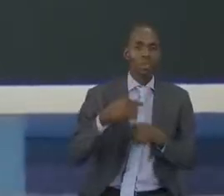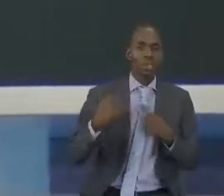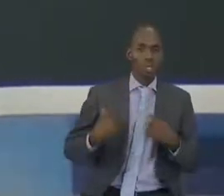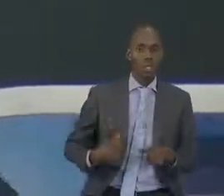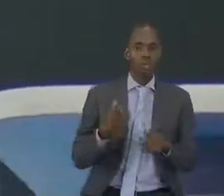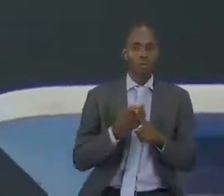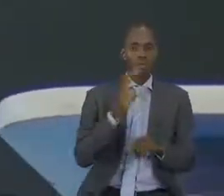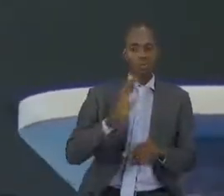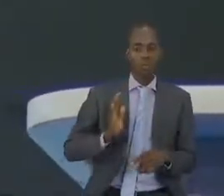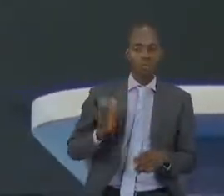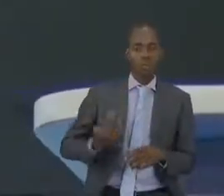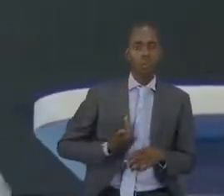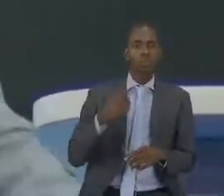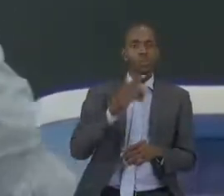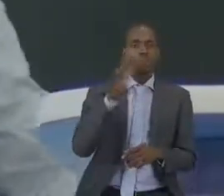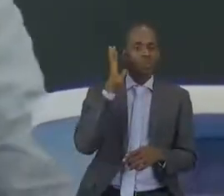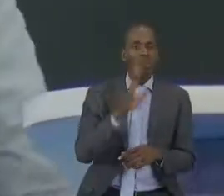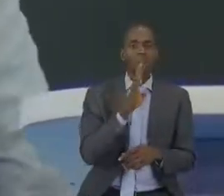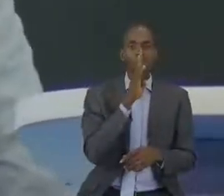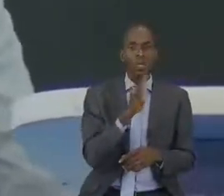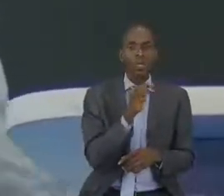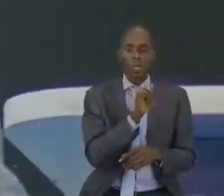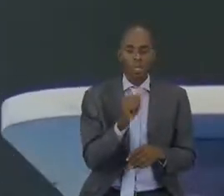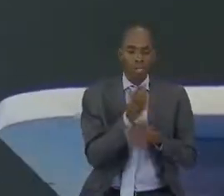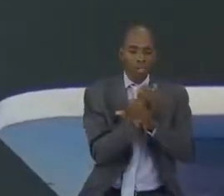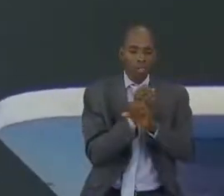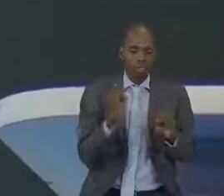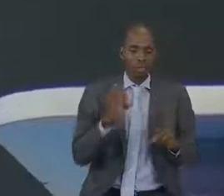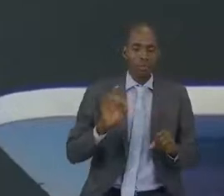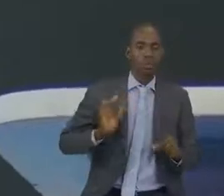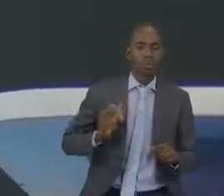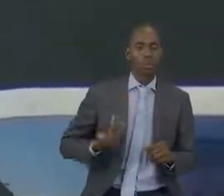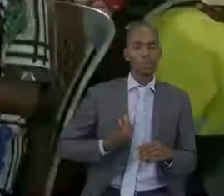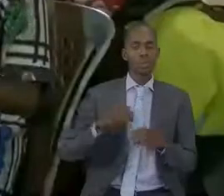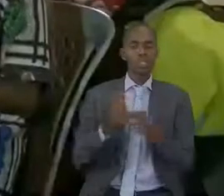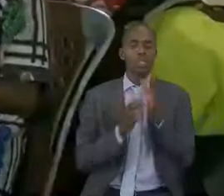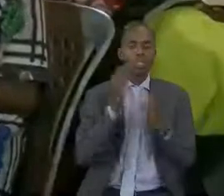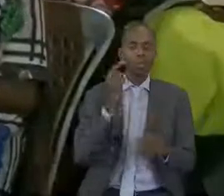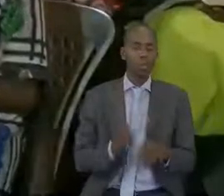âme. Et tu seras une âme sauvée au nom de Jésus.